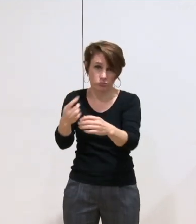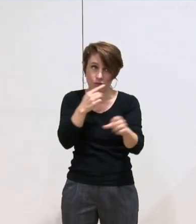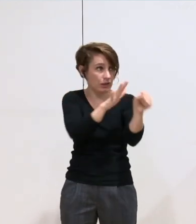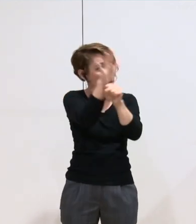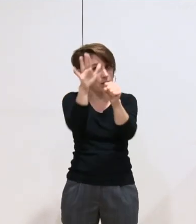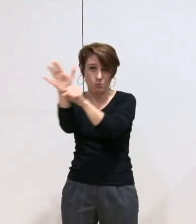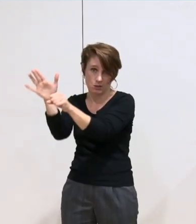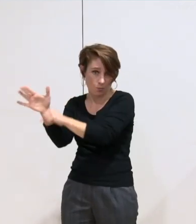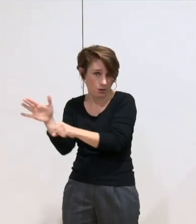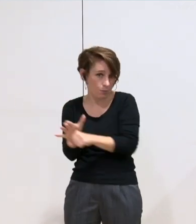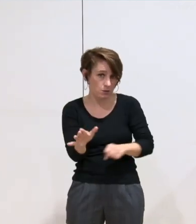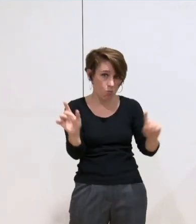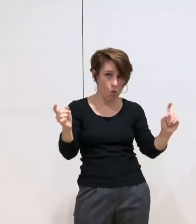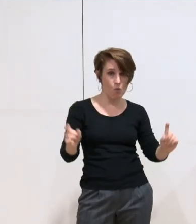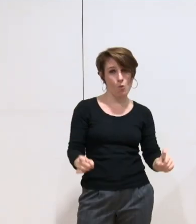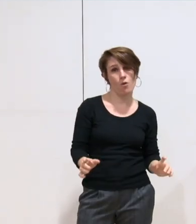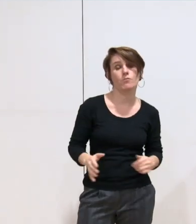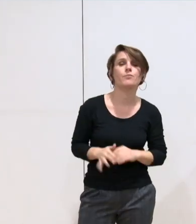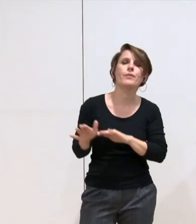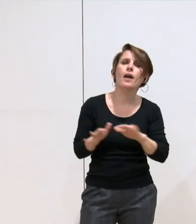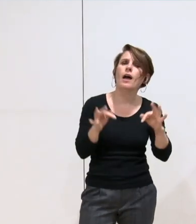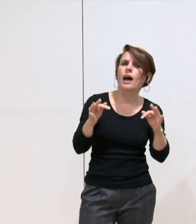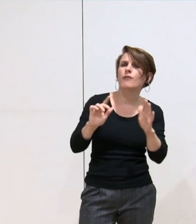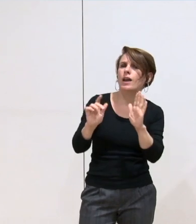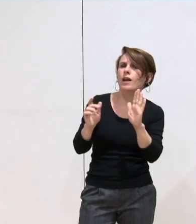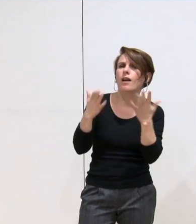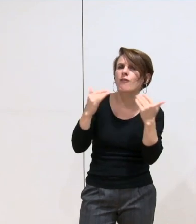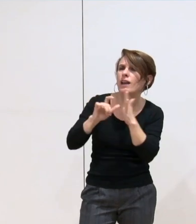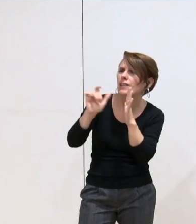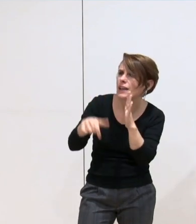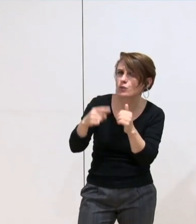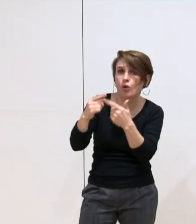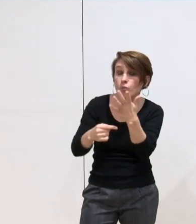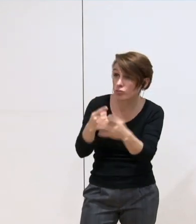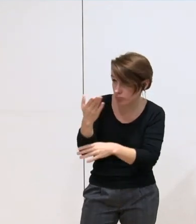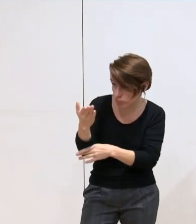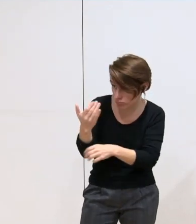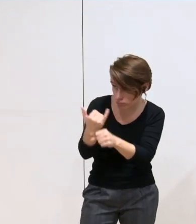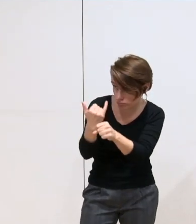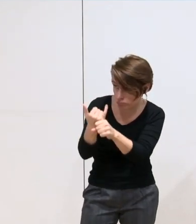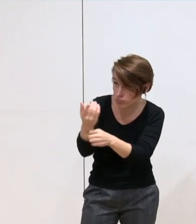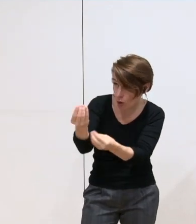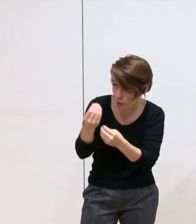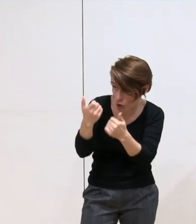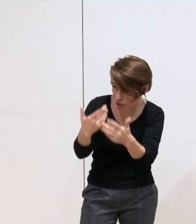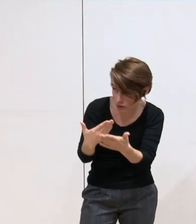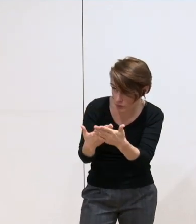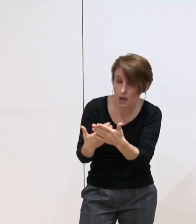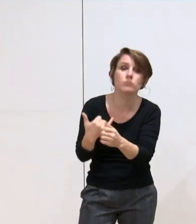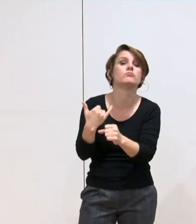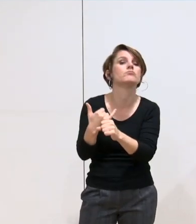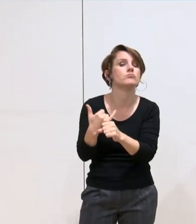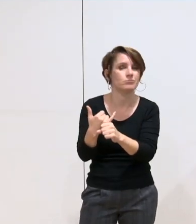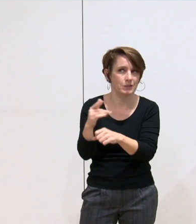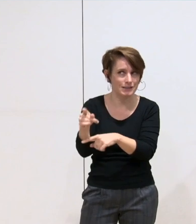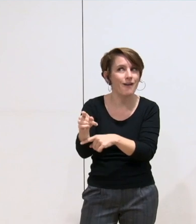Sur les notes de frais de restaurant, les chiffres que vous annoncez, effectivement, vous faites bien de rappeler qu'ils sont